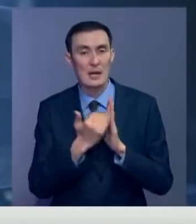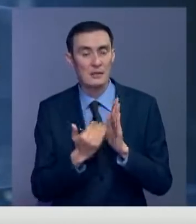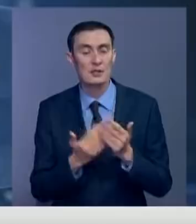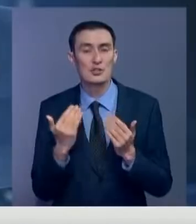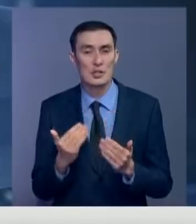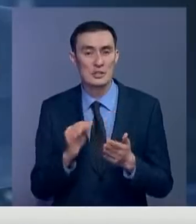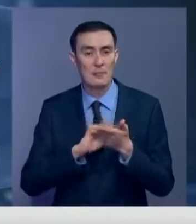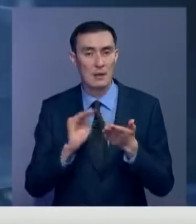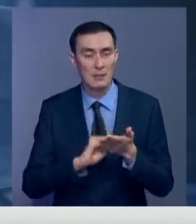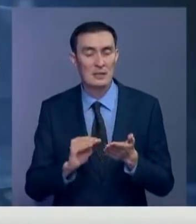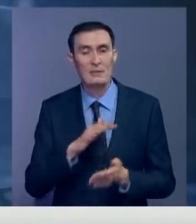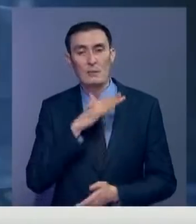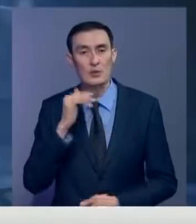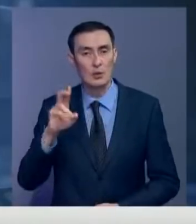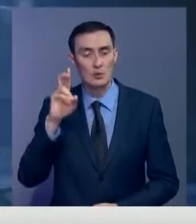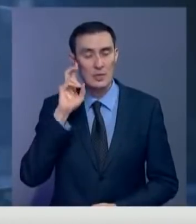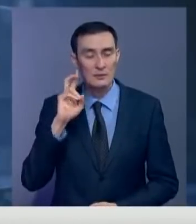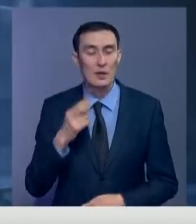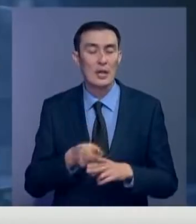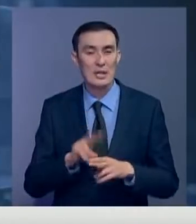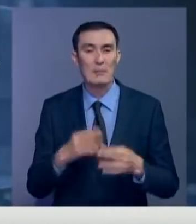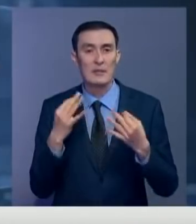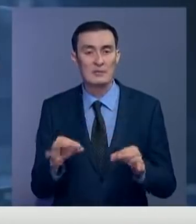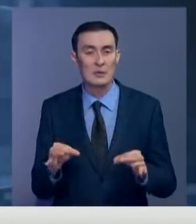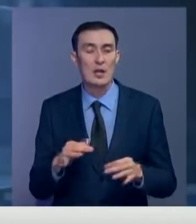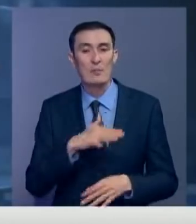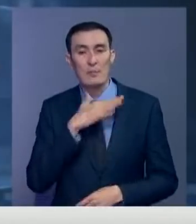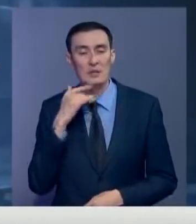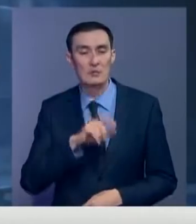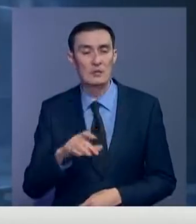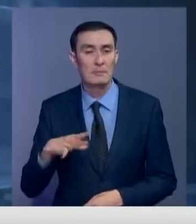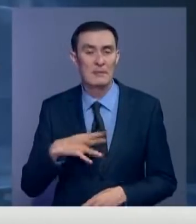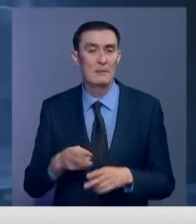сейчас прорабатывается во многих странах, но это позволит большинству граждан